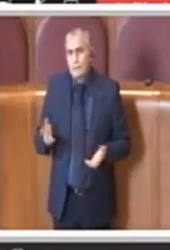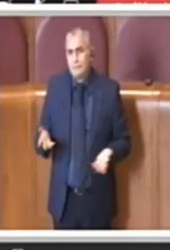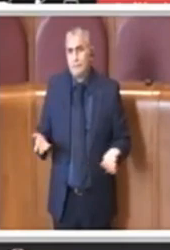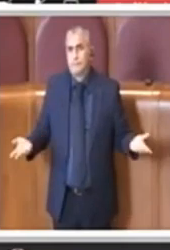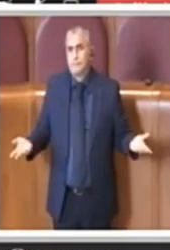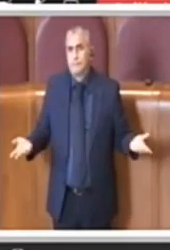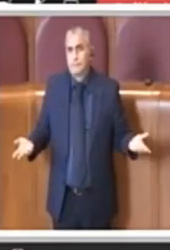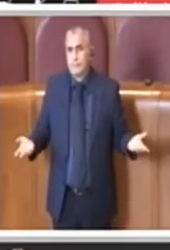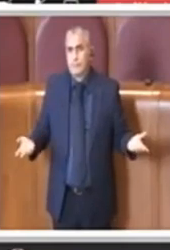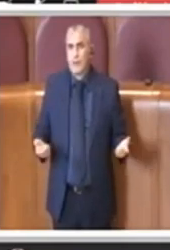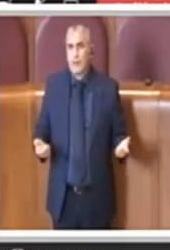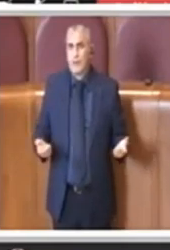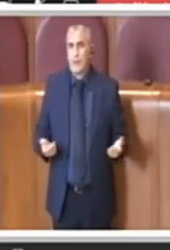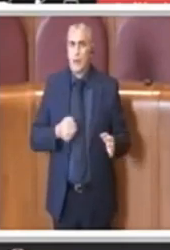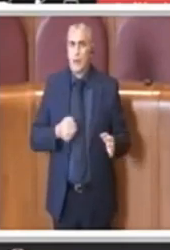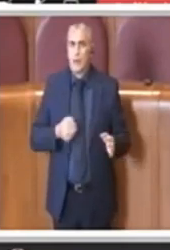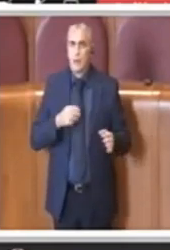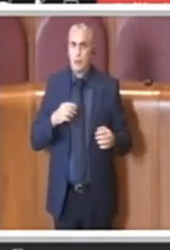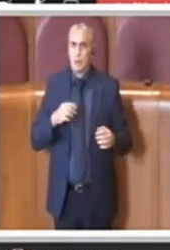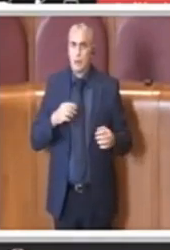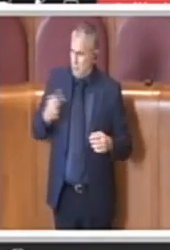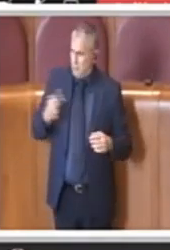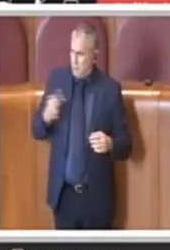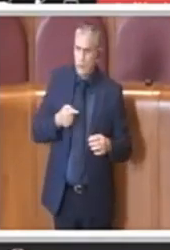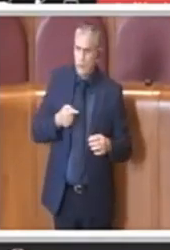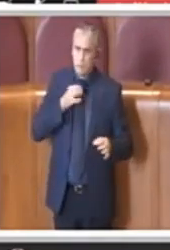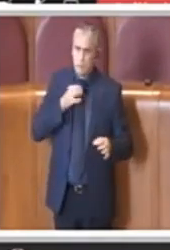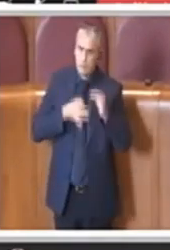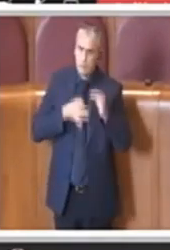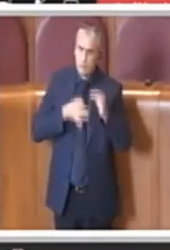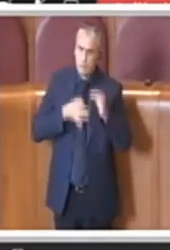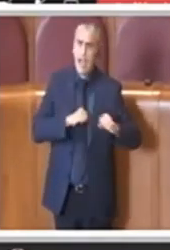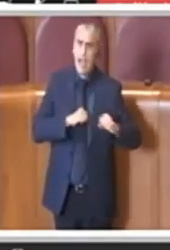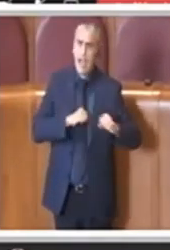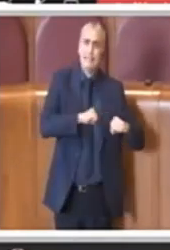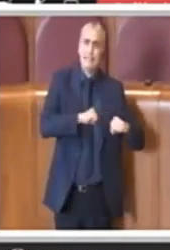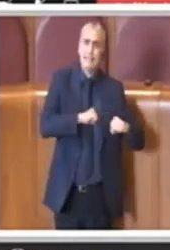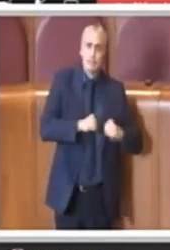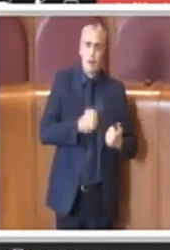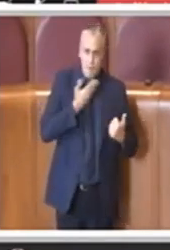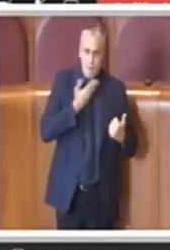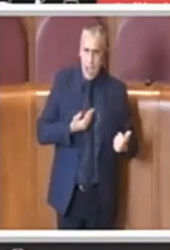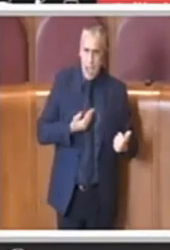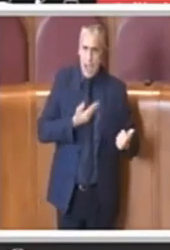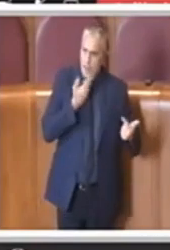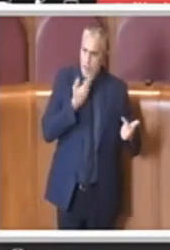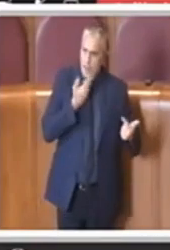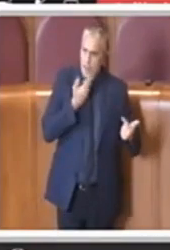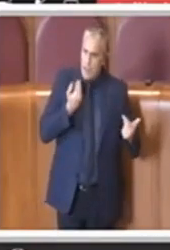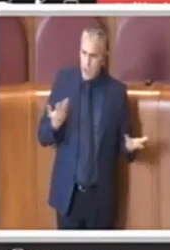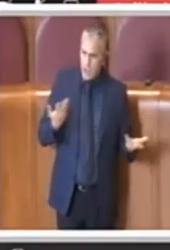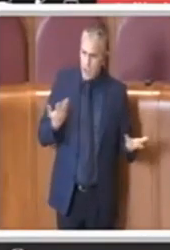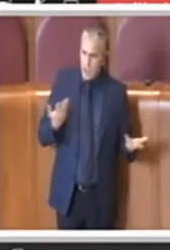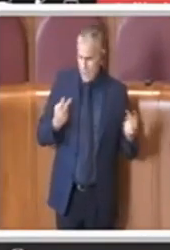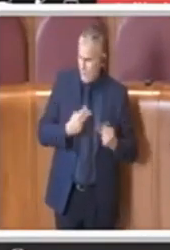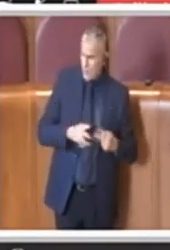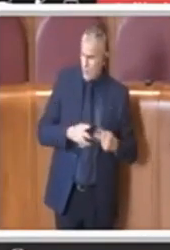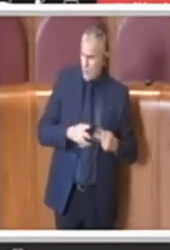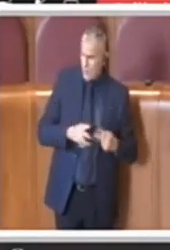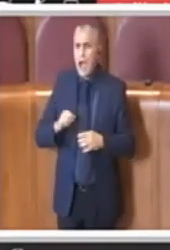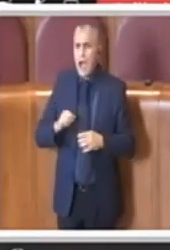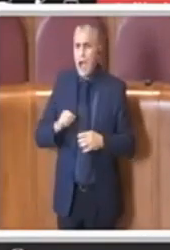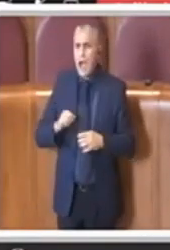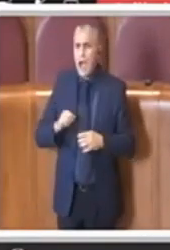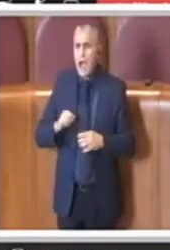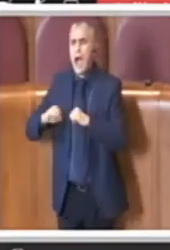Si è parlato molto di questa amministrazione, di cosa non ha fatto, ma diciamo si è entrati poco nel merito appunto